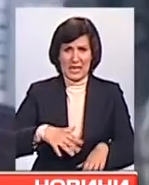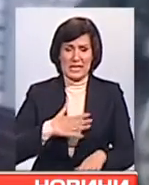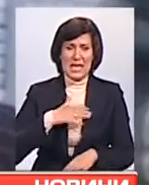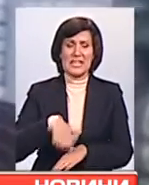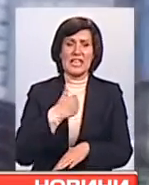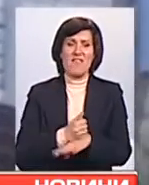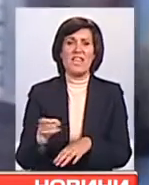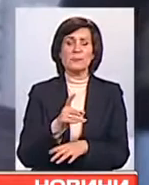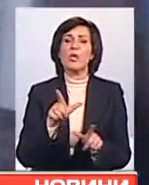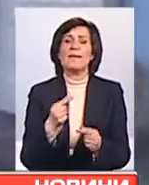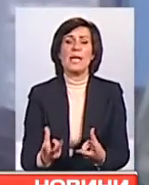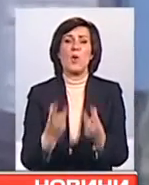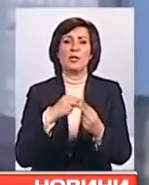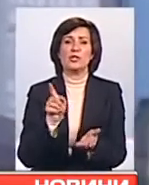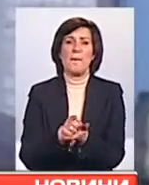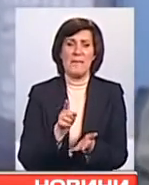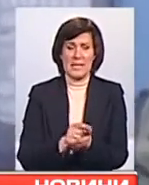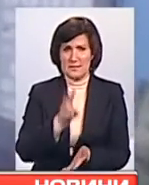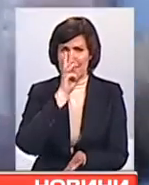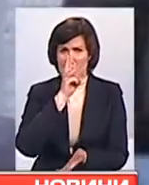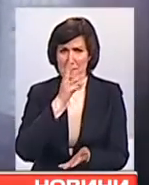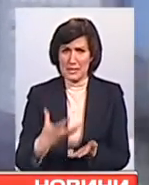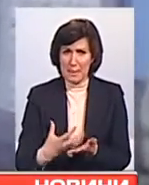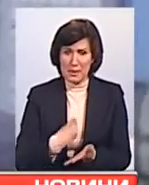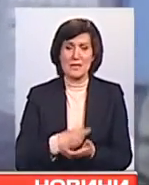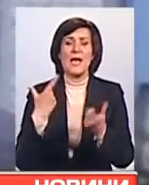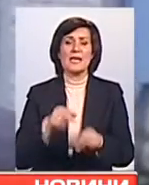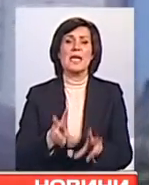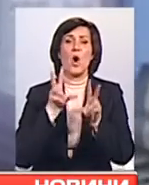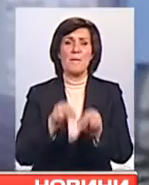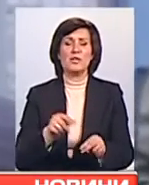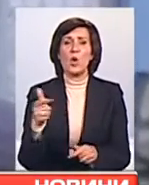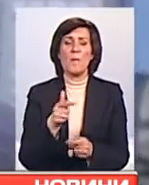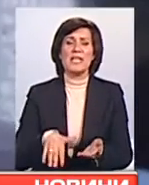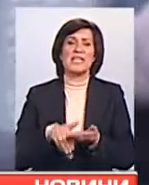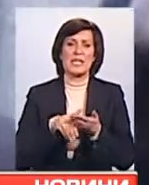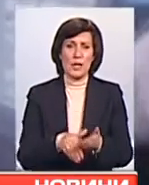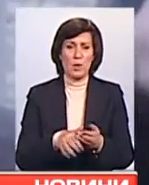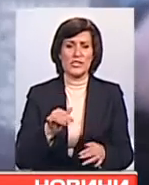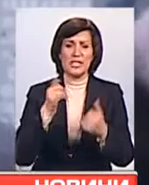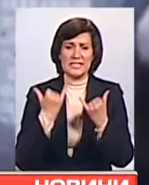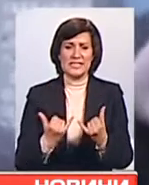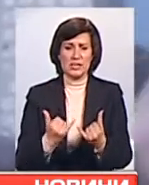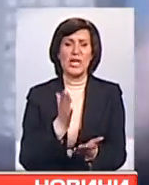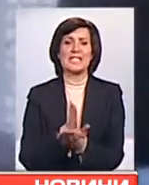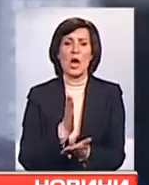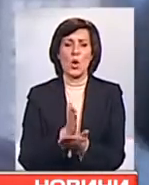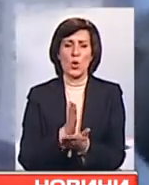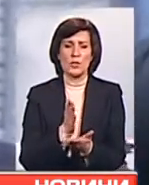Де обіцяна пенсія? Де обіцяна заробітна плата? Де обіцяна гуманітарна допомога? Вони зараз